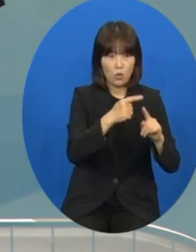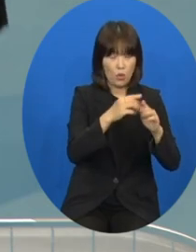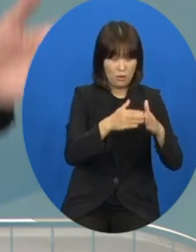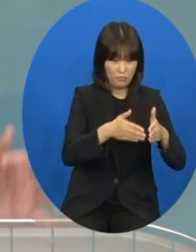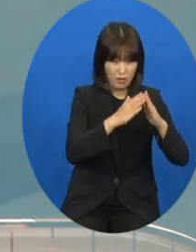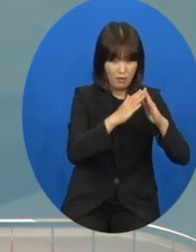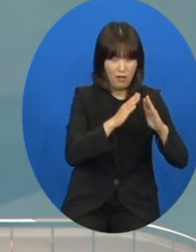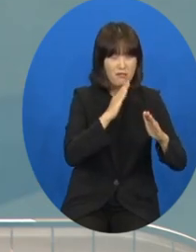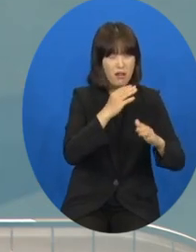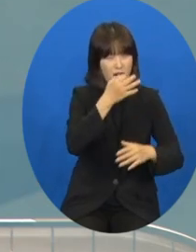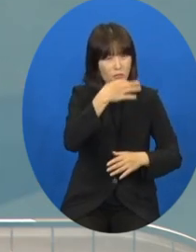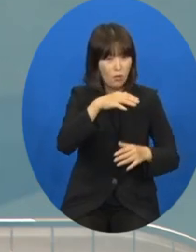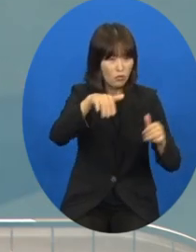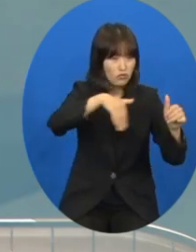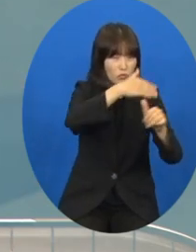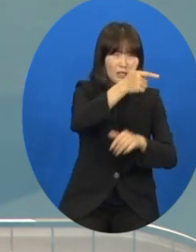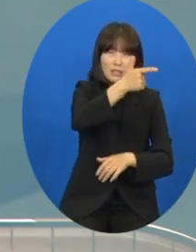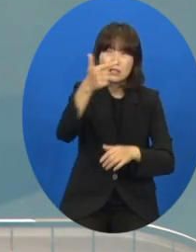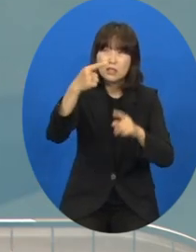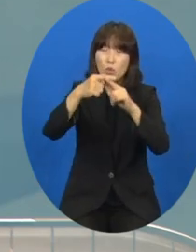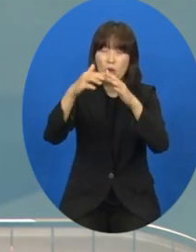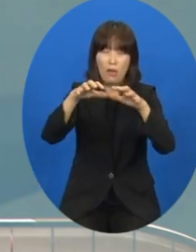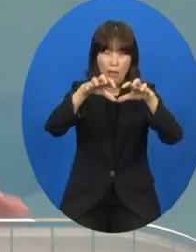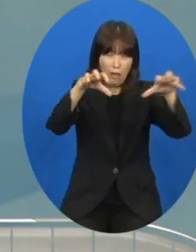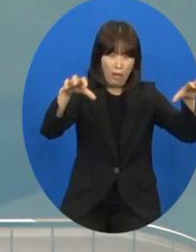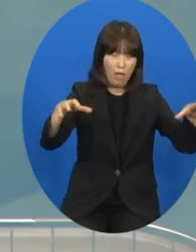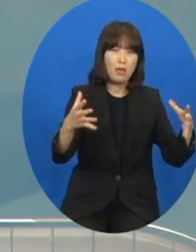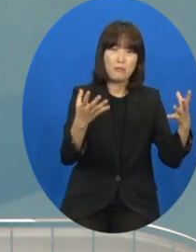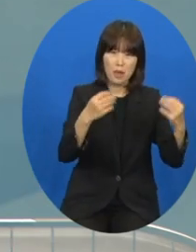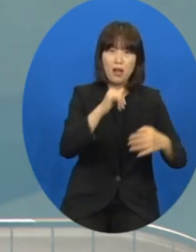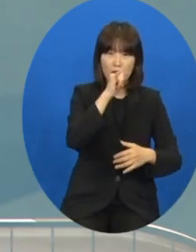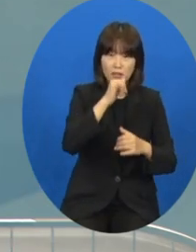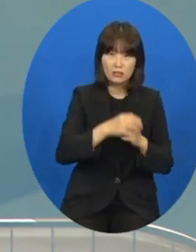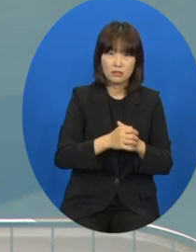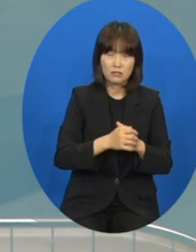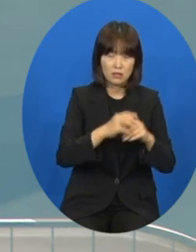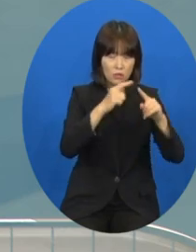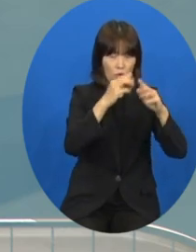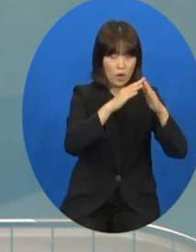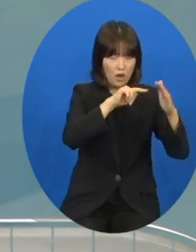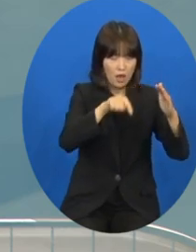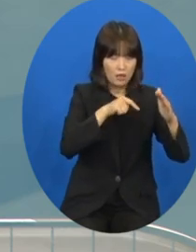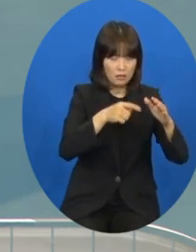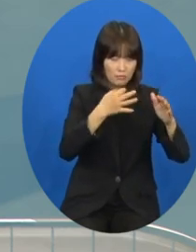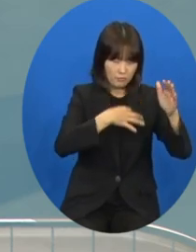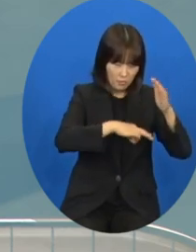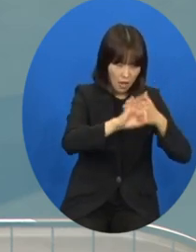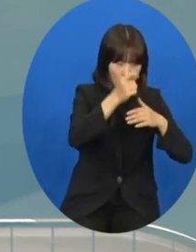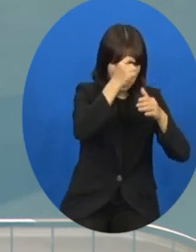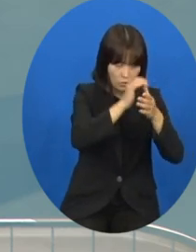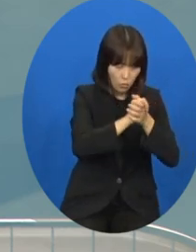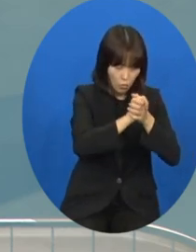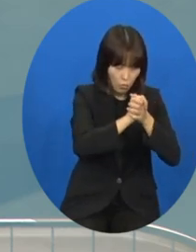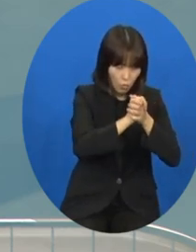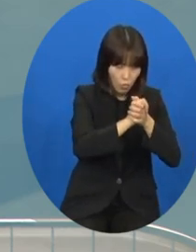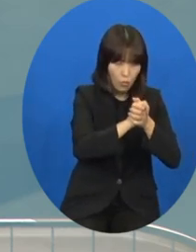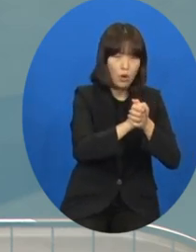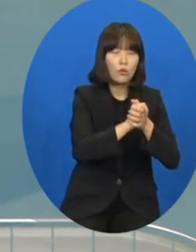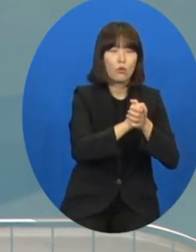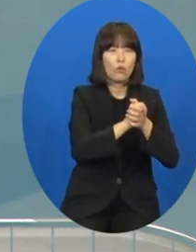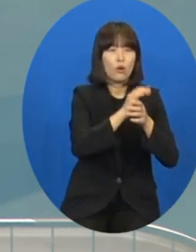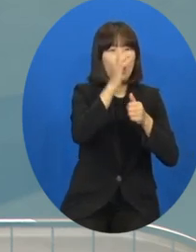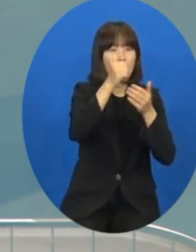주변에는 큰 교회들이 많아요. 늘 교회에서 철야기도 하면서, 하나님 교회 부흥시켜